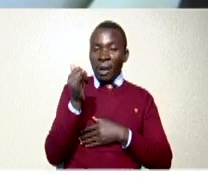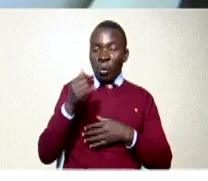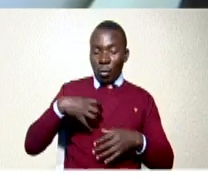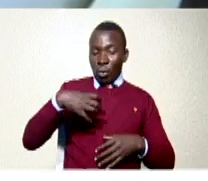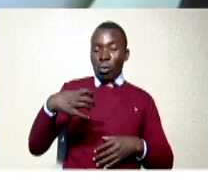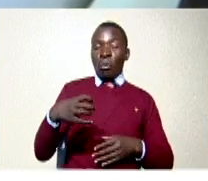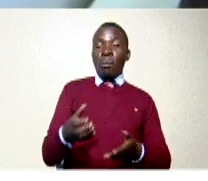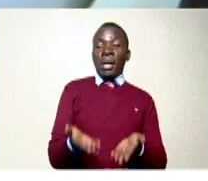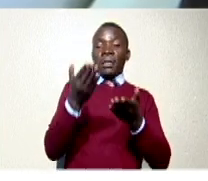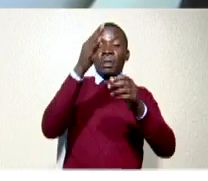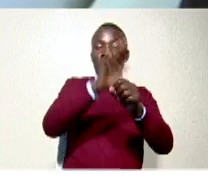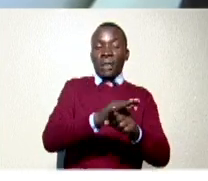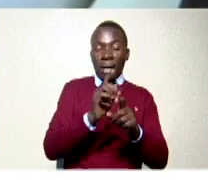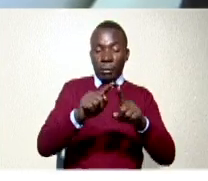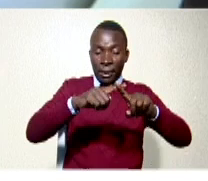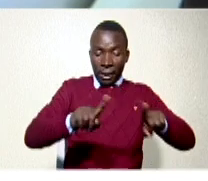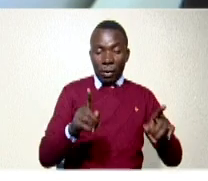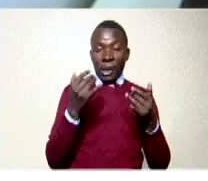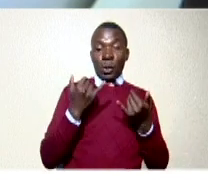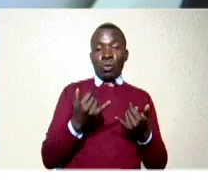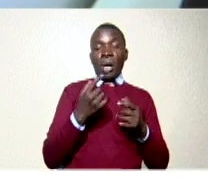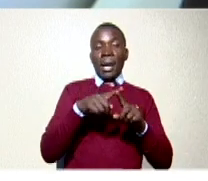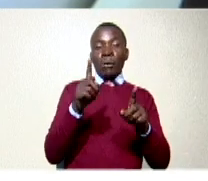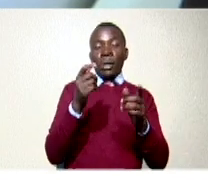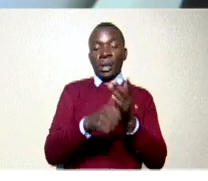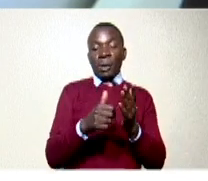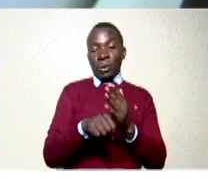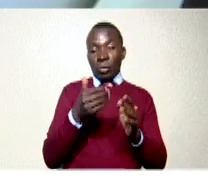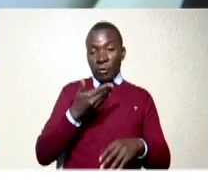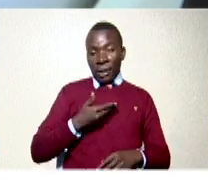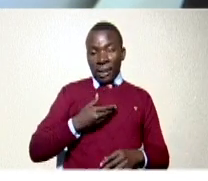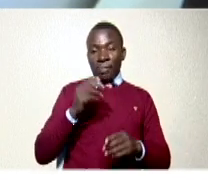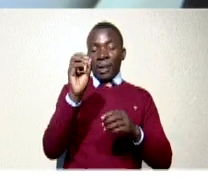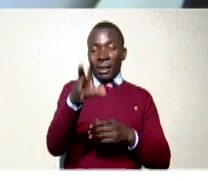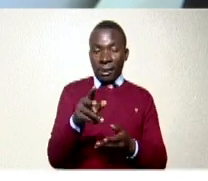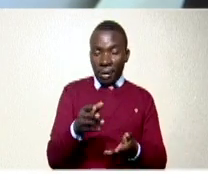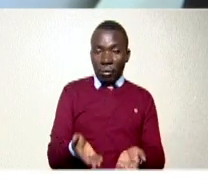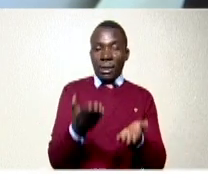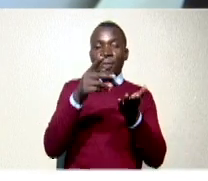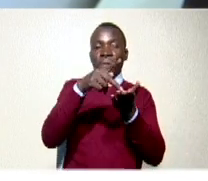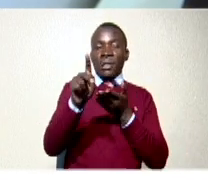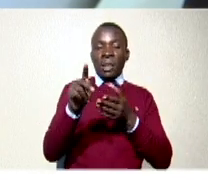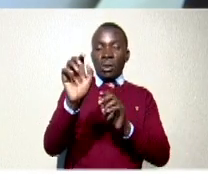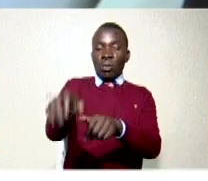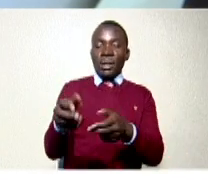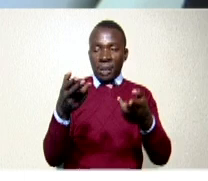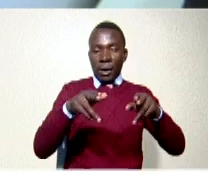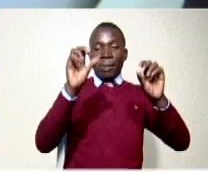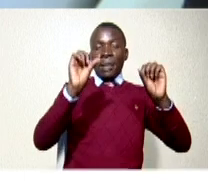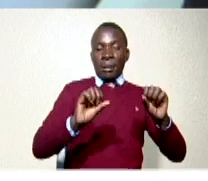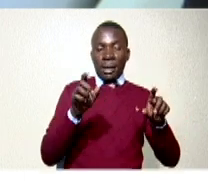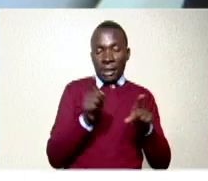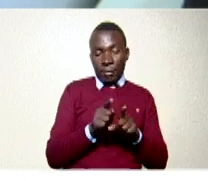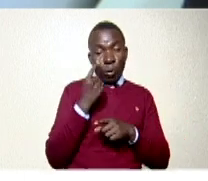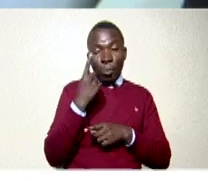cyane ariko siko bimeze ubu ngubu ahubwo ikibazo twagize kinini cyateye kuzamuka kw'ibiciro n'ubwo ubuhinzi bwagenze nabi ko nk'uko mwambonye